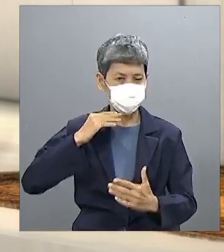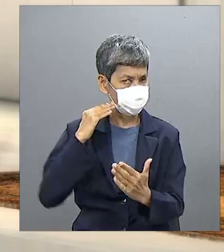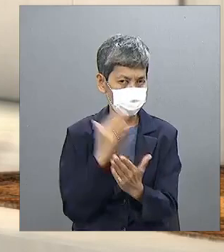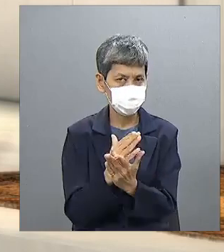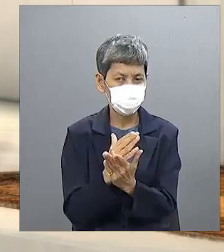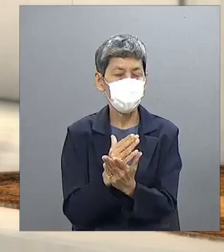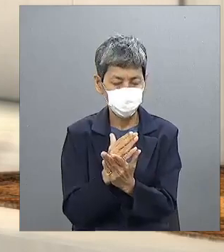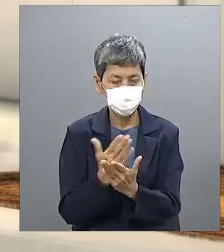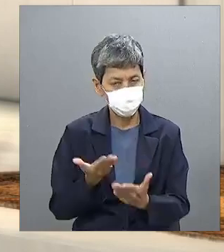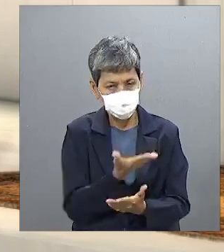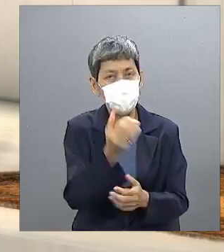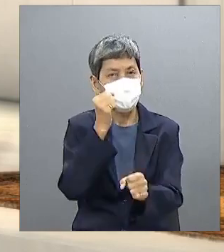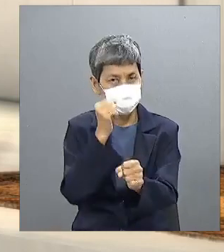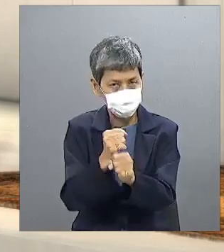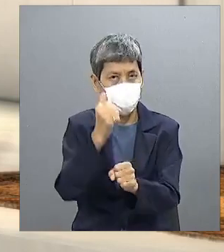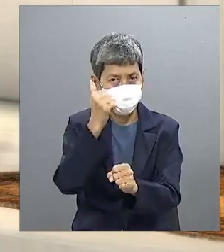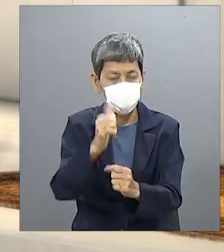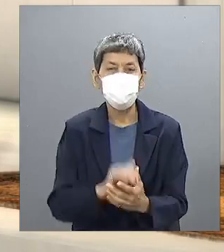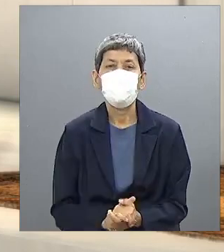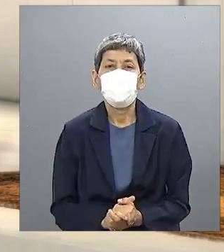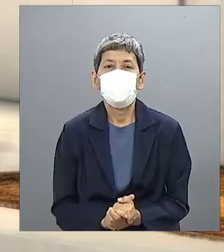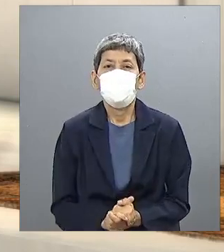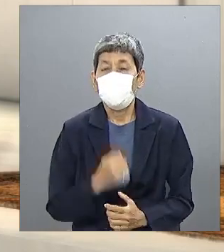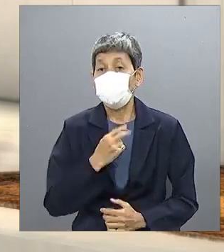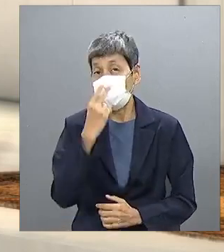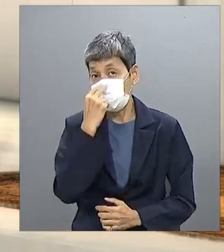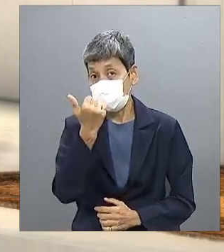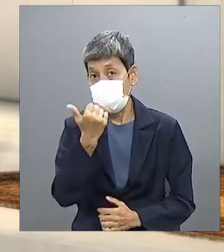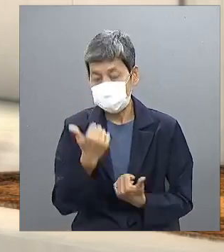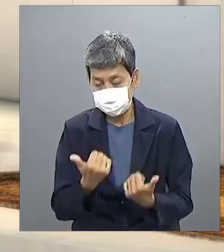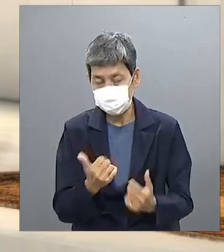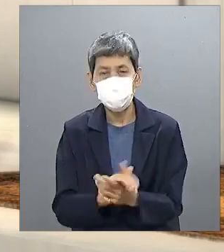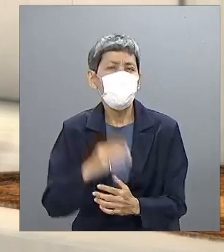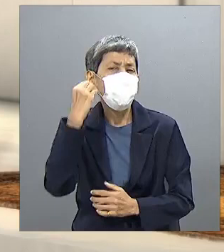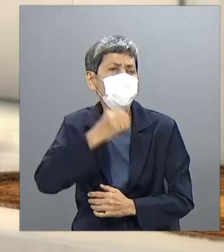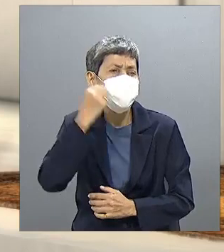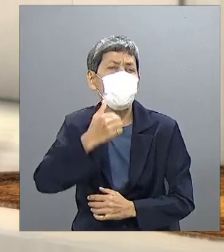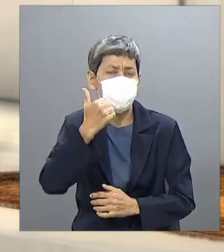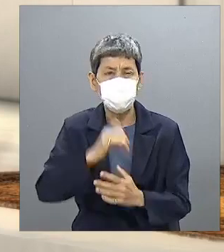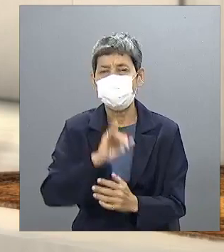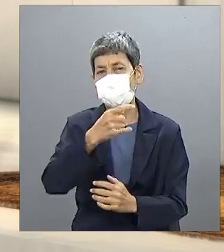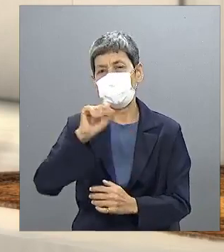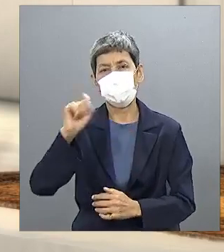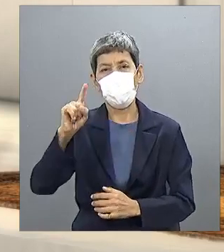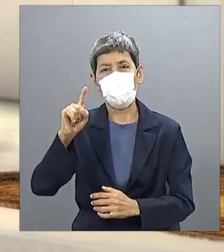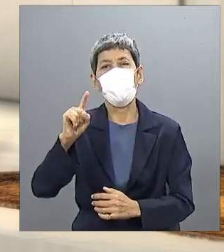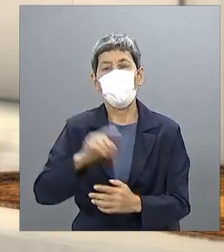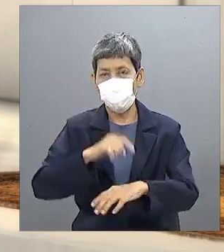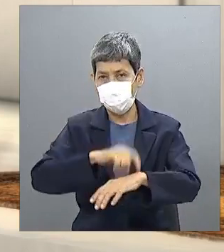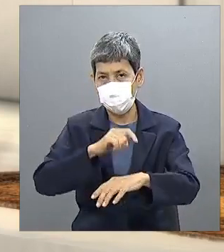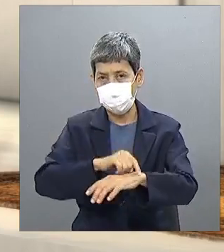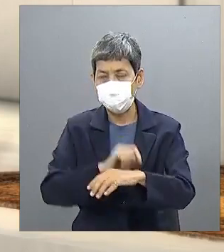คุณทำได้แน่นอนค่ะคุณผู้ชมเลยค่ะสามารถติดตามรายการสดจากนี้ได้เป็นประจำค่ะทุกวันจันทร์จนถึงวันศุกร์นะคะเวลา